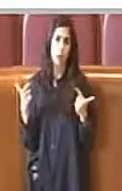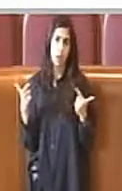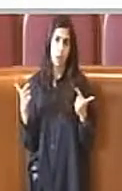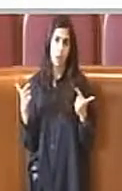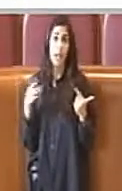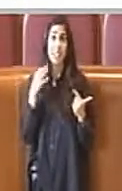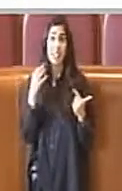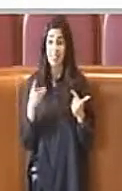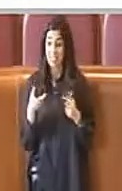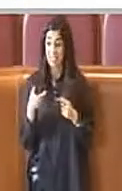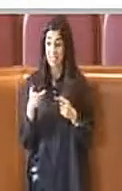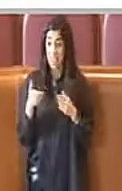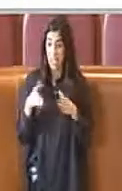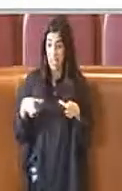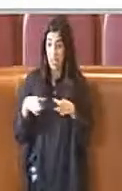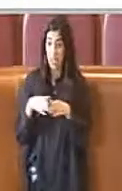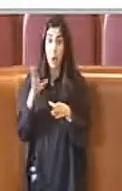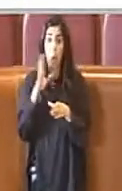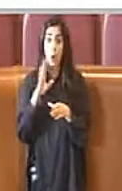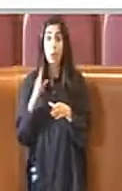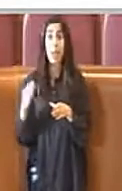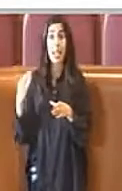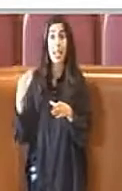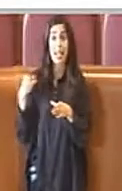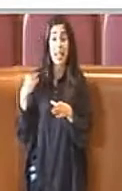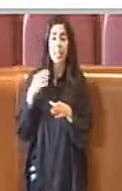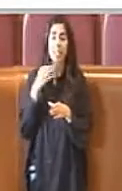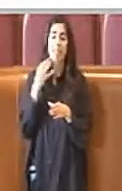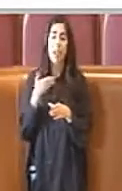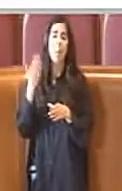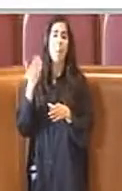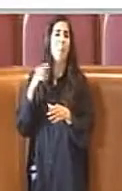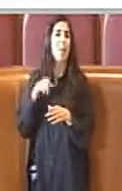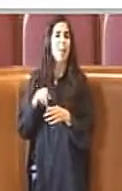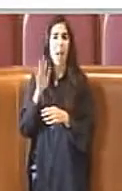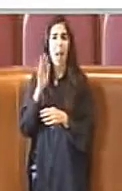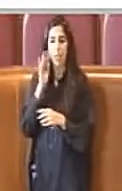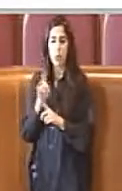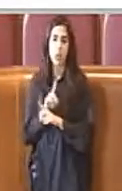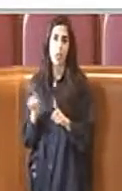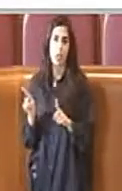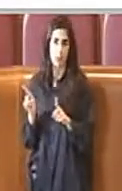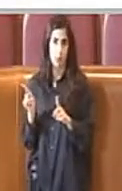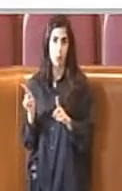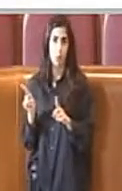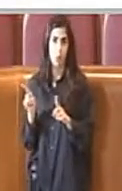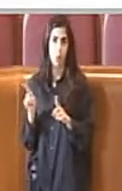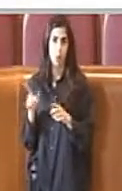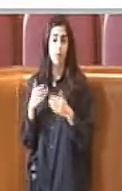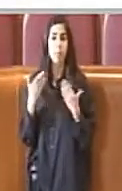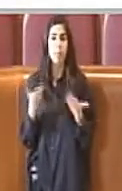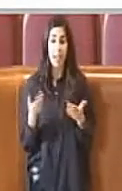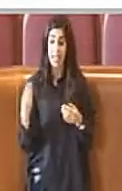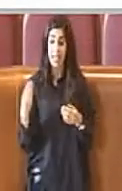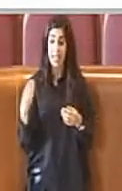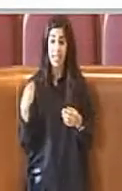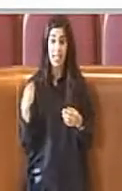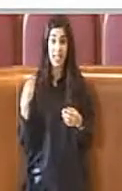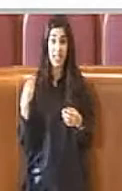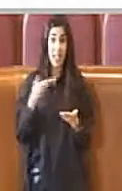dalle consulte forse significa che prima non sono mai state ascoltate quindi questa richiesta ripeto io non recepita